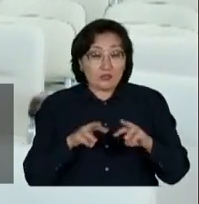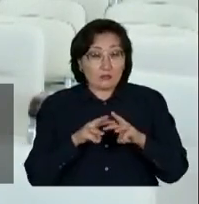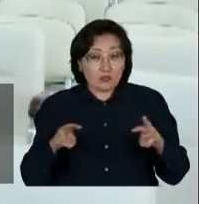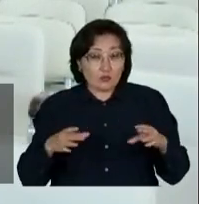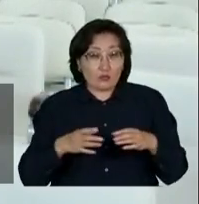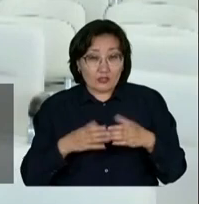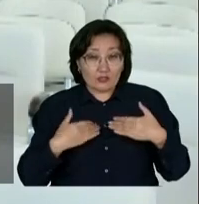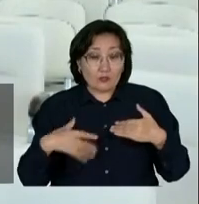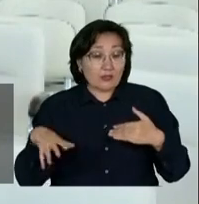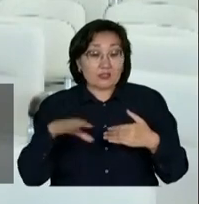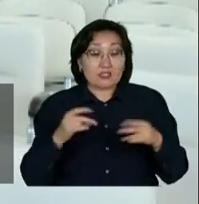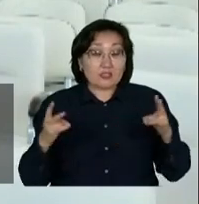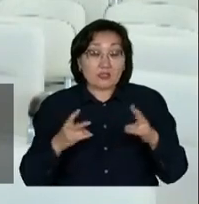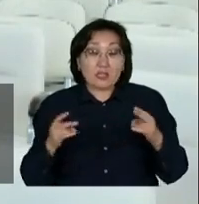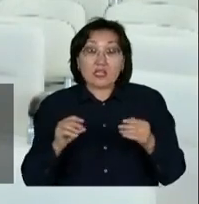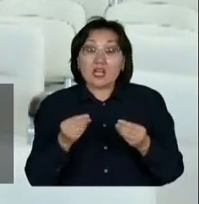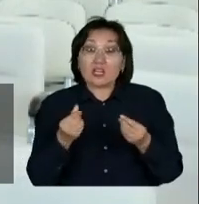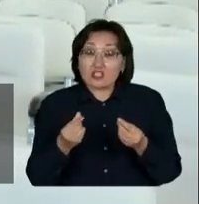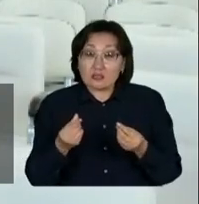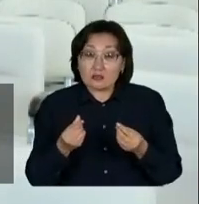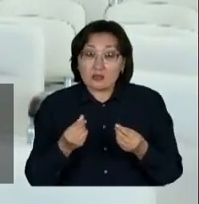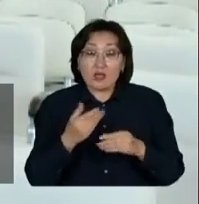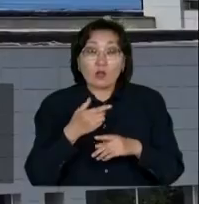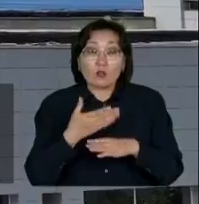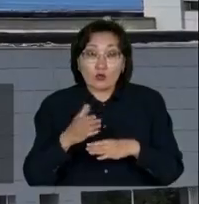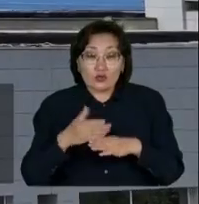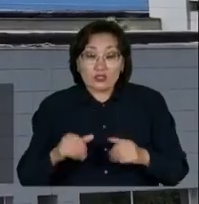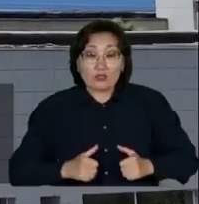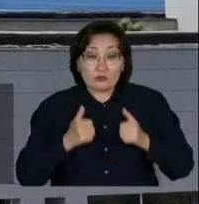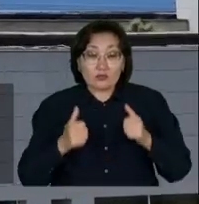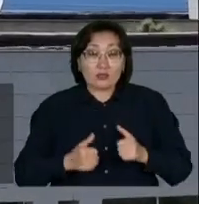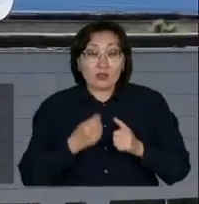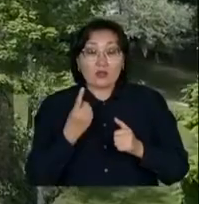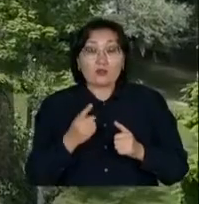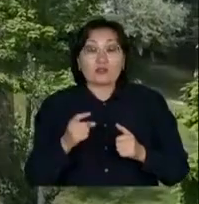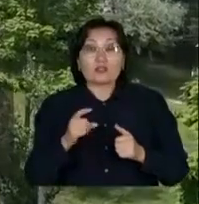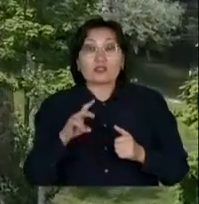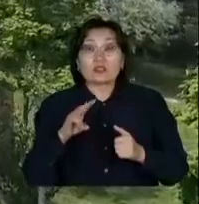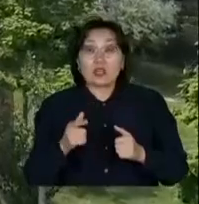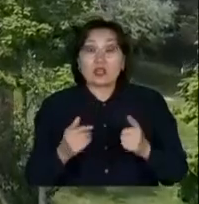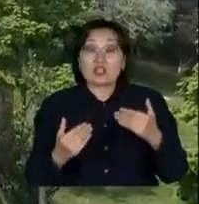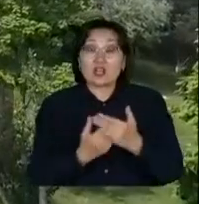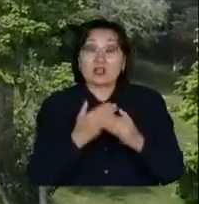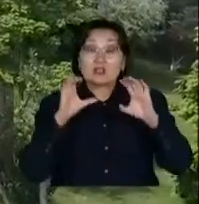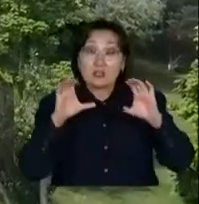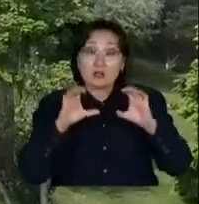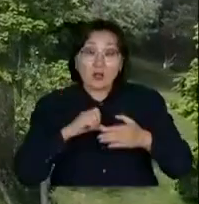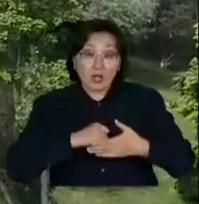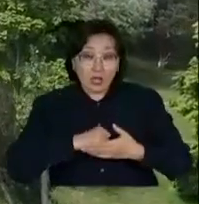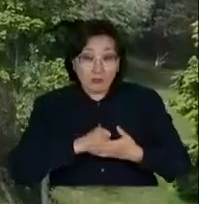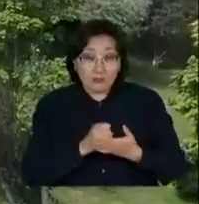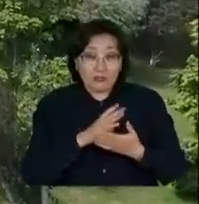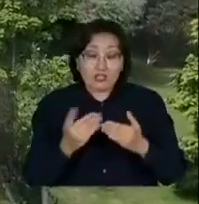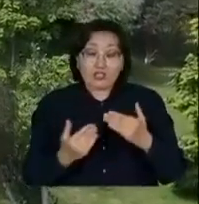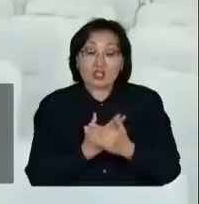ретінде барлық керекті қаражатты бөлуге тұрсамыз. Өткен бірінші шілдеде заң қабылданды,